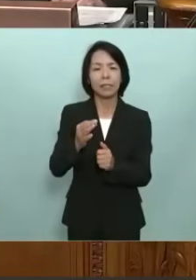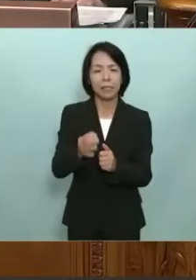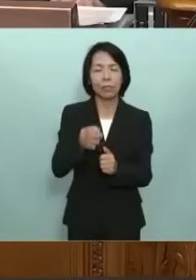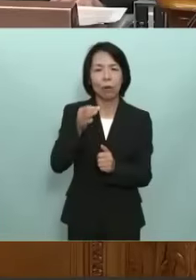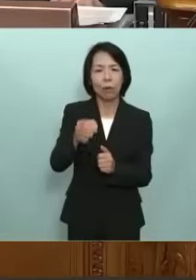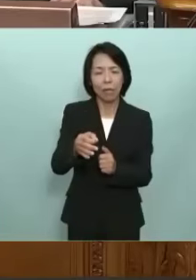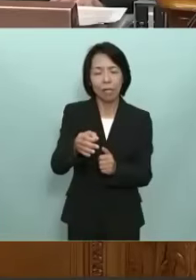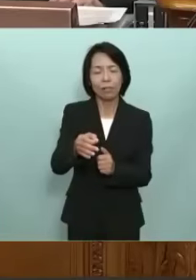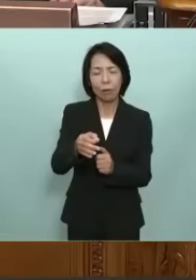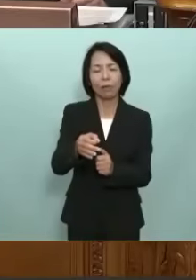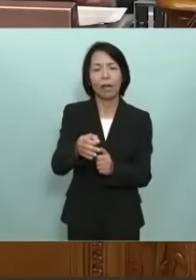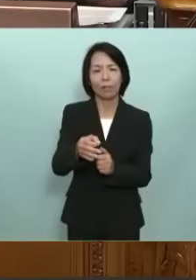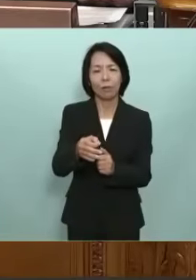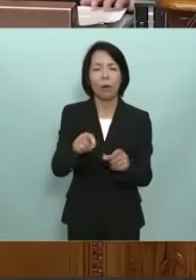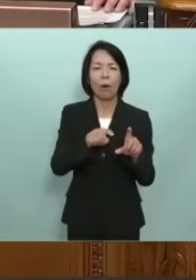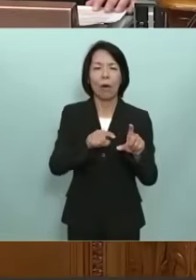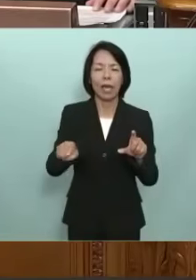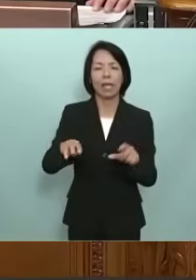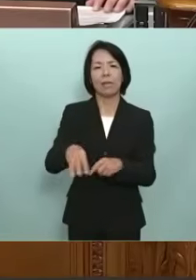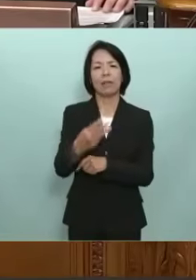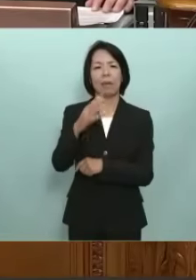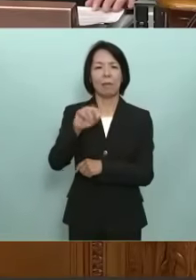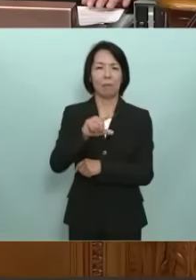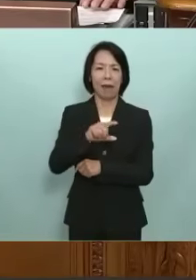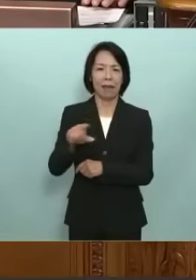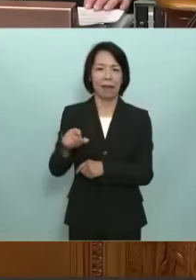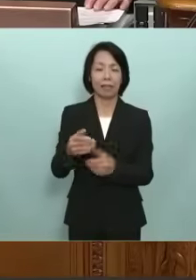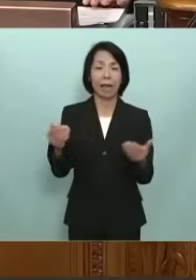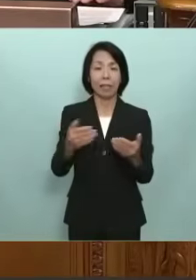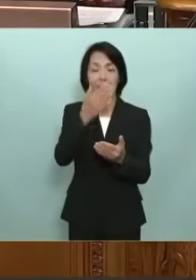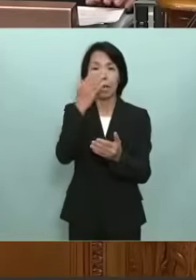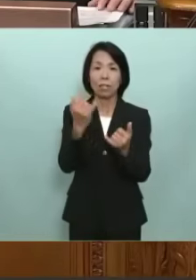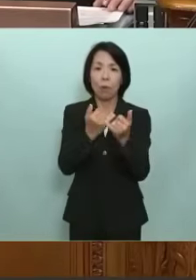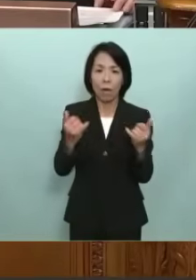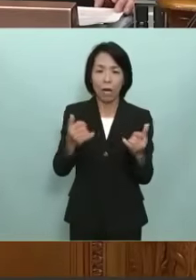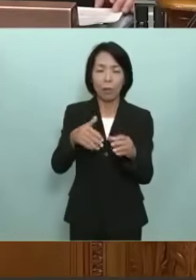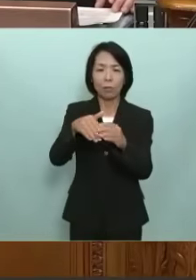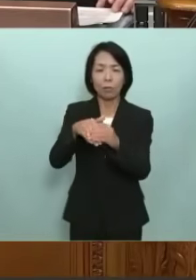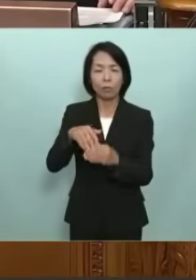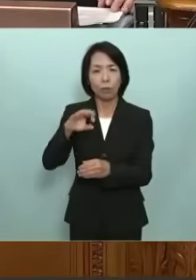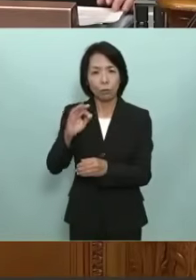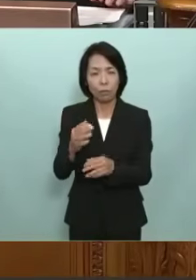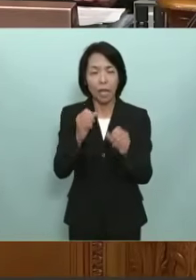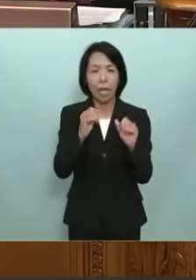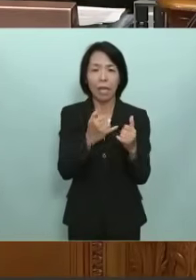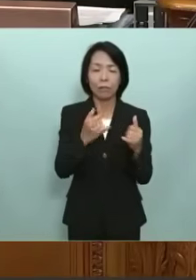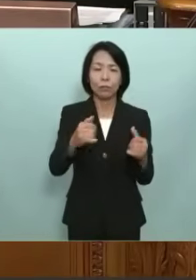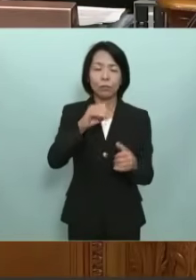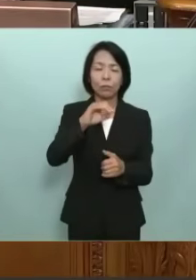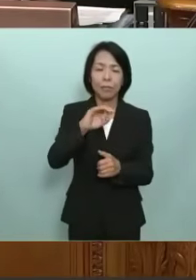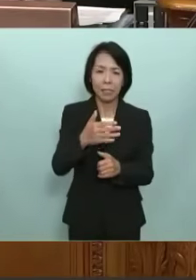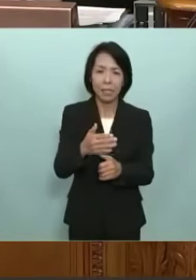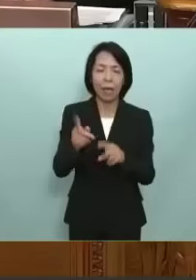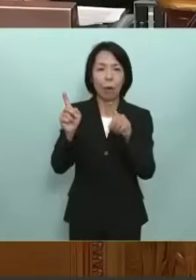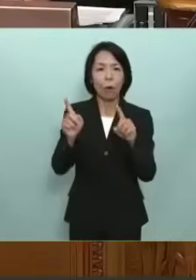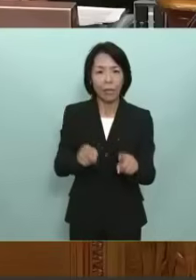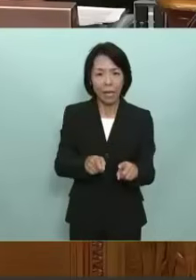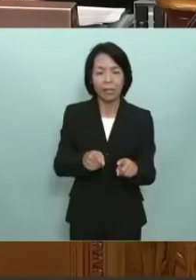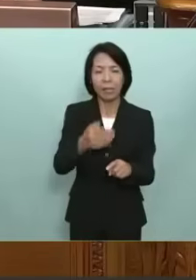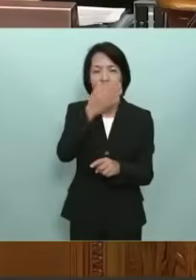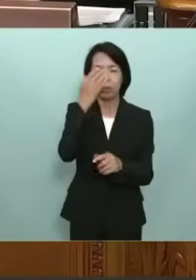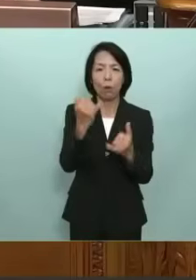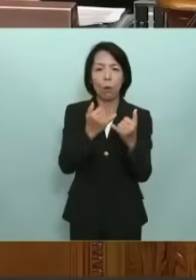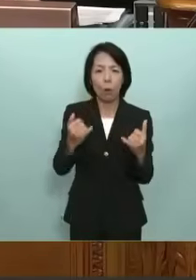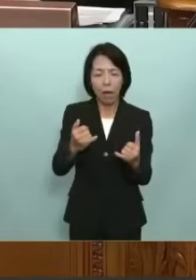30000万円です働く若者の所得税住民税を減する者減税を導入し